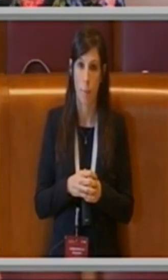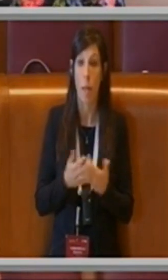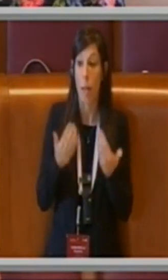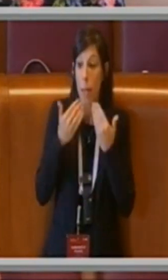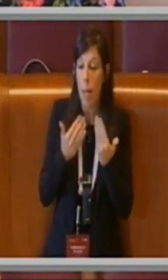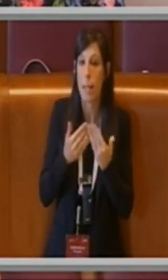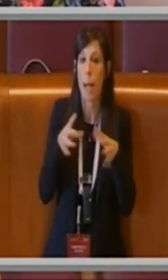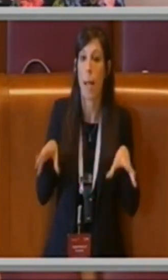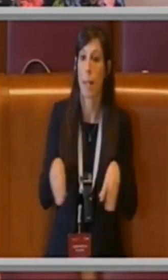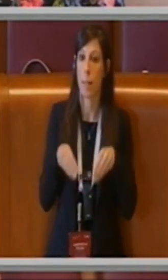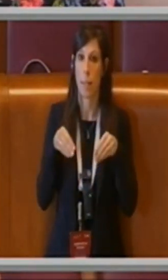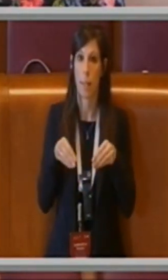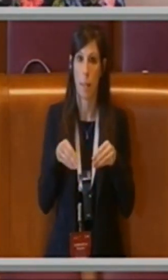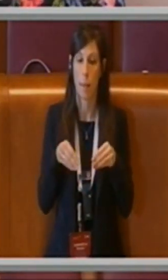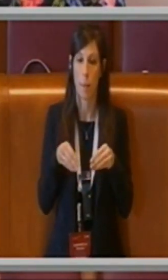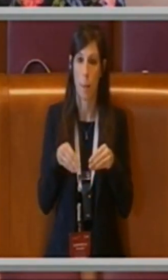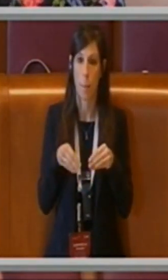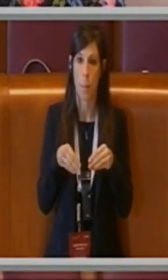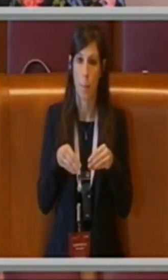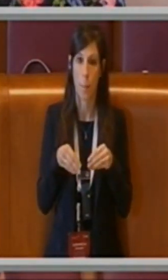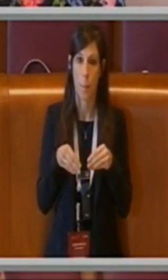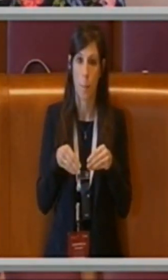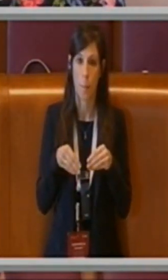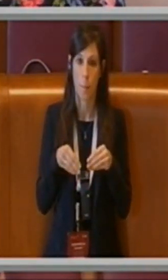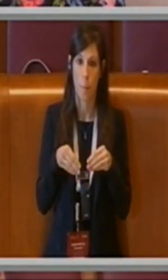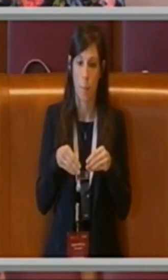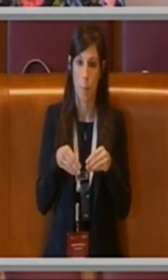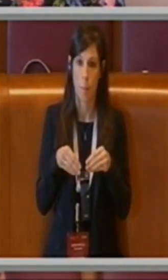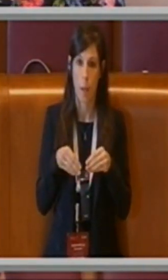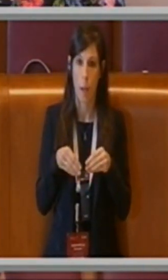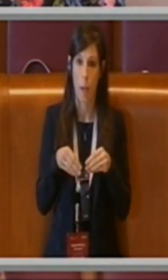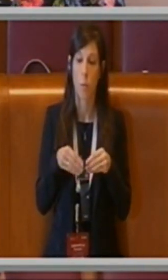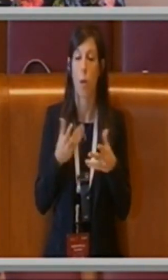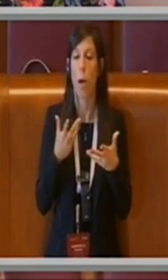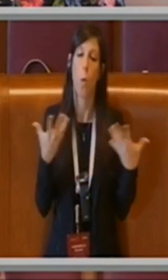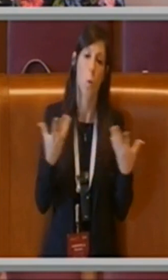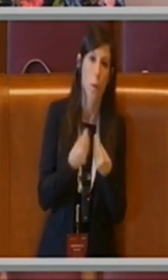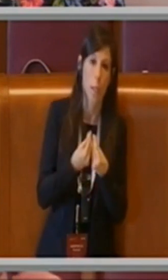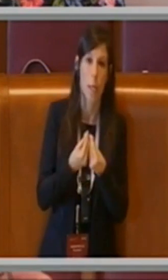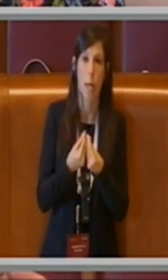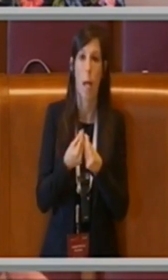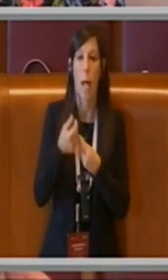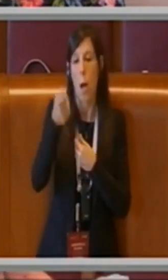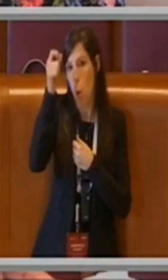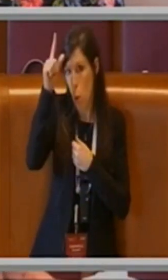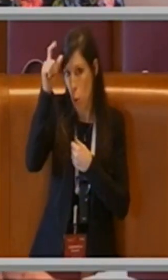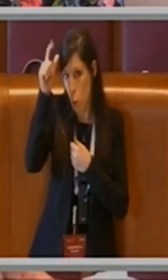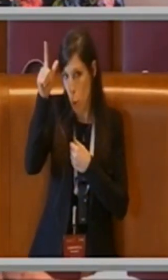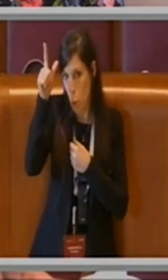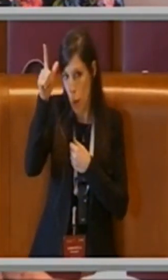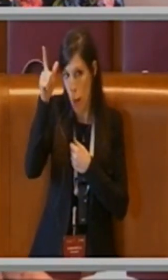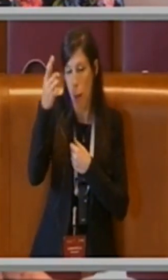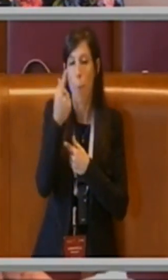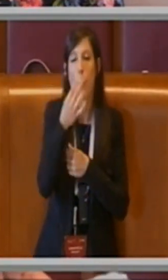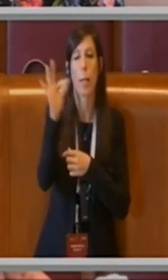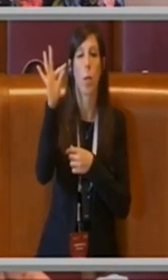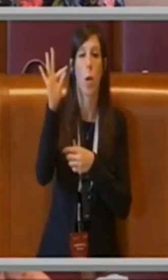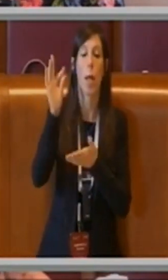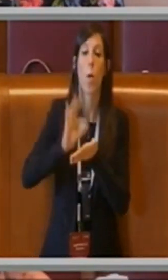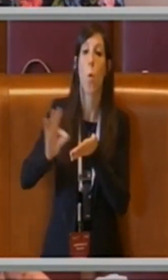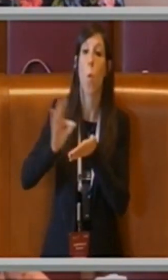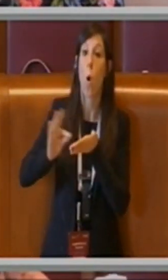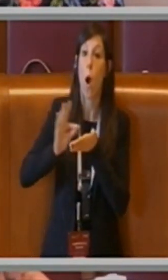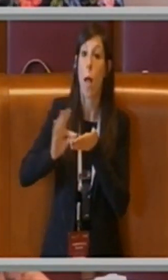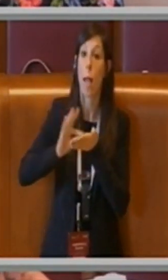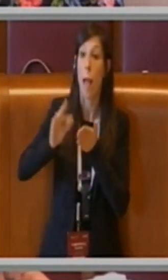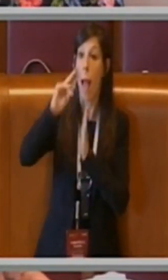iniziative di appunto coniugazione tra la cultura e in particolare una di queste è la scuola di arti, le